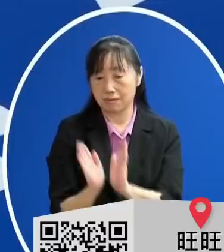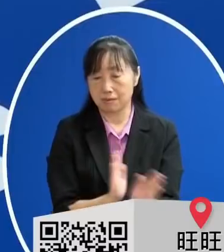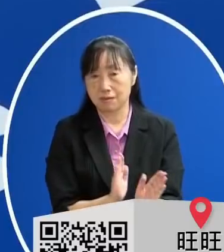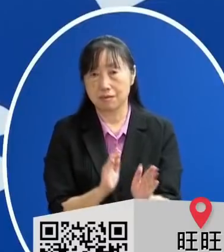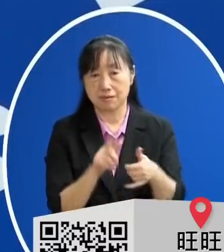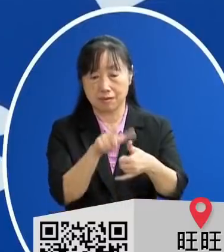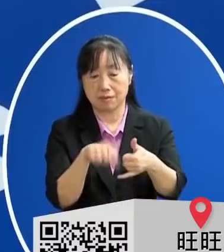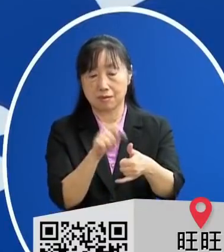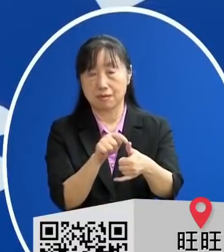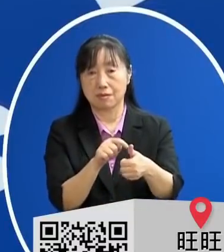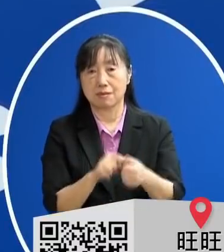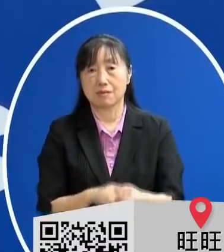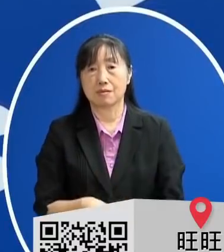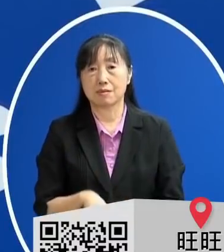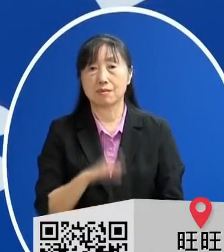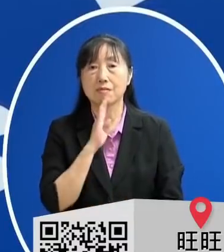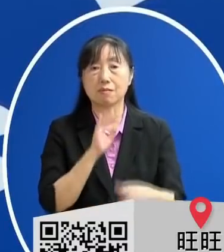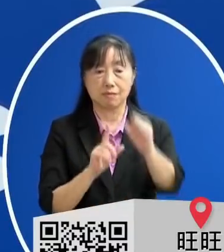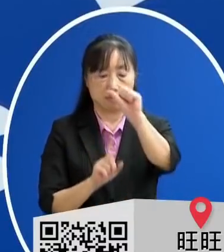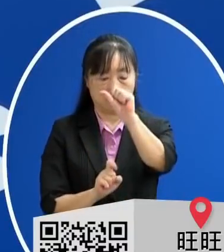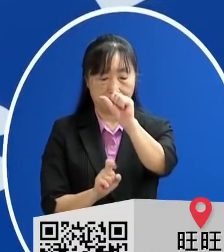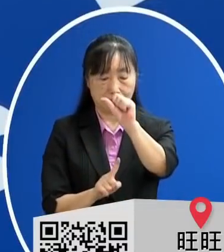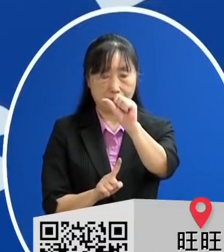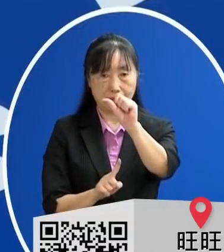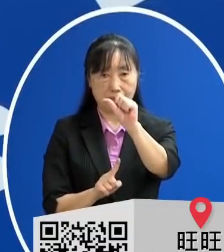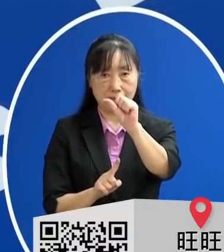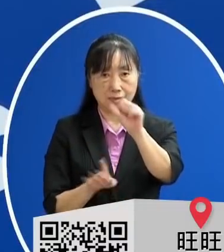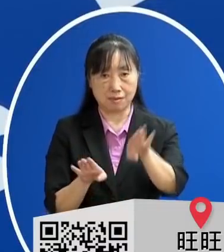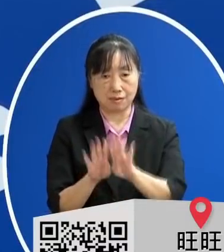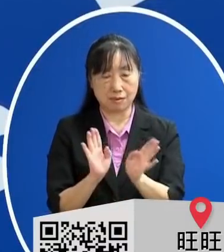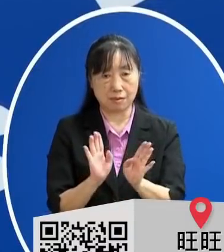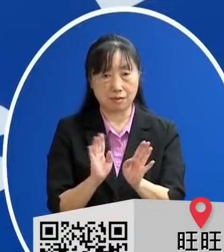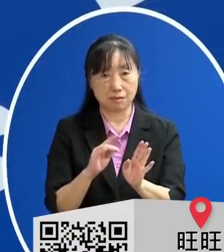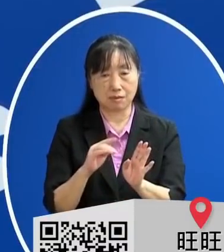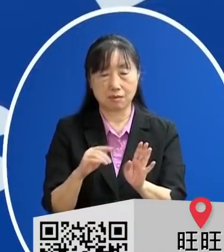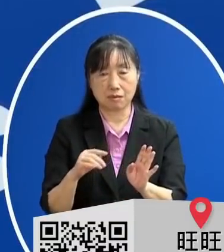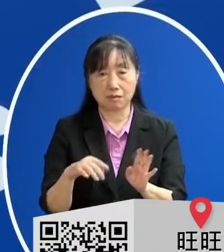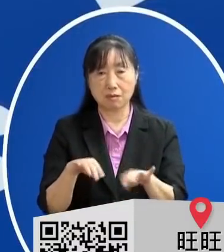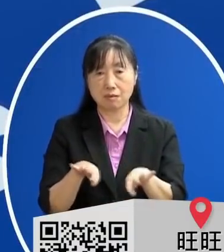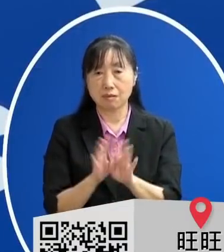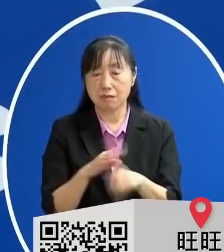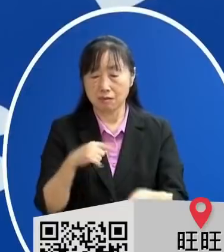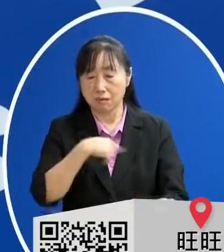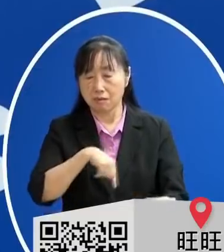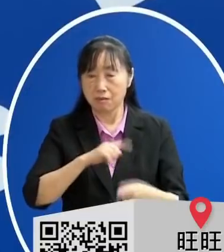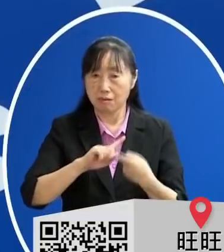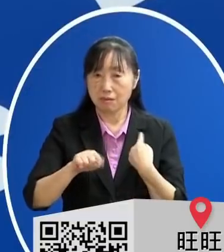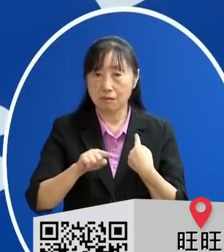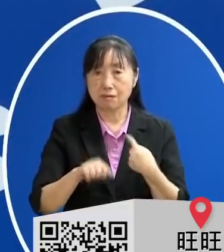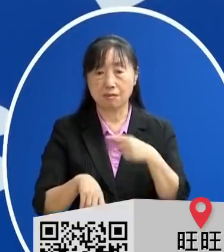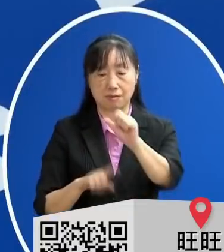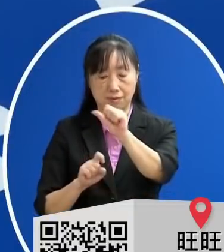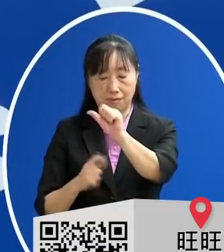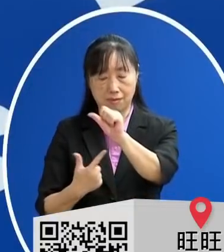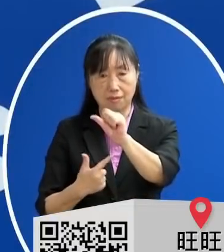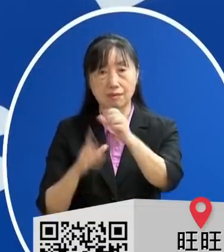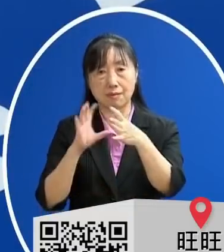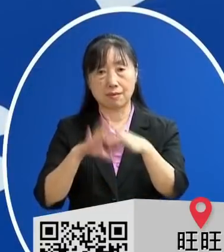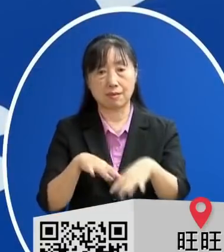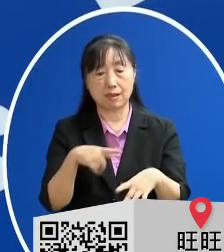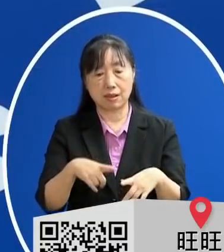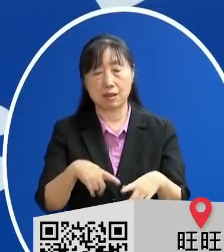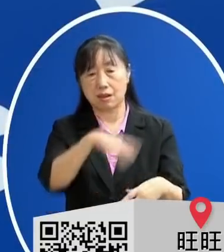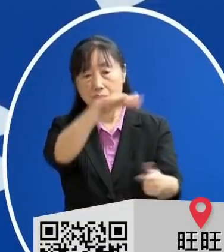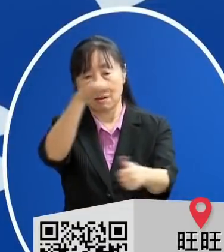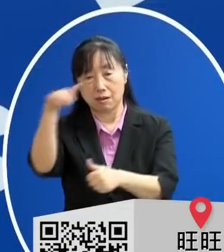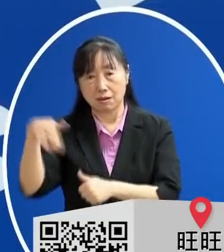助理他是5月11号开始有轻微的症状，那在5月16号的时候因为在扩大采